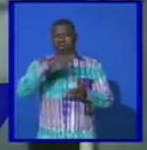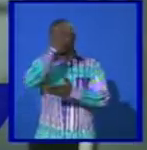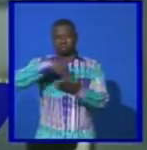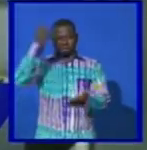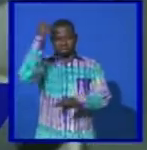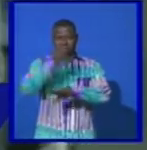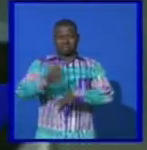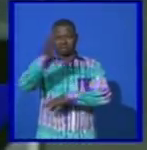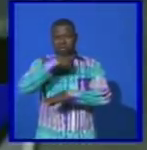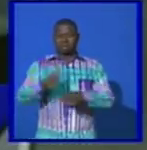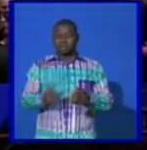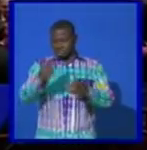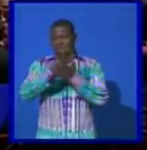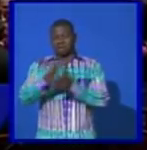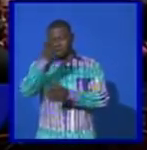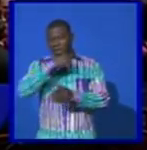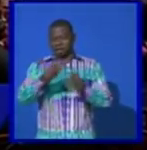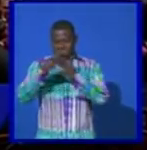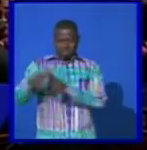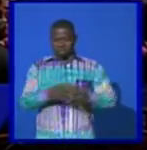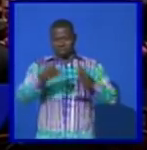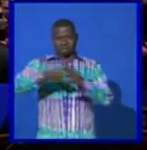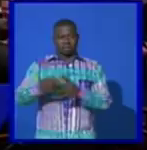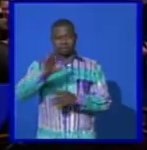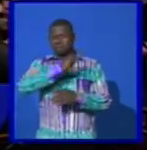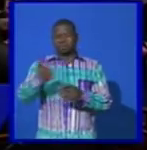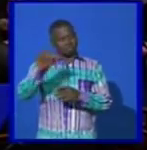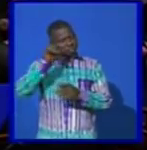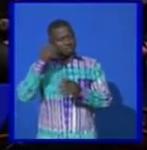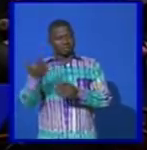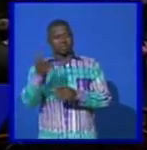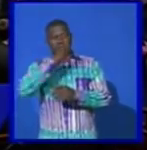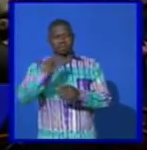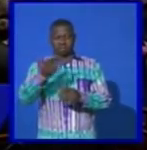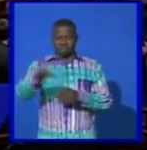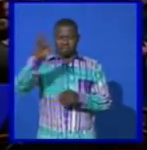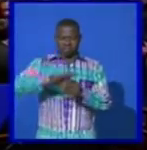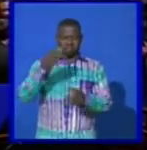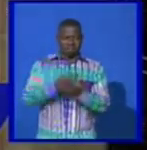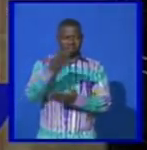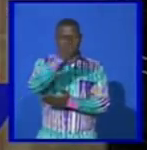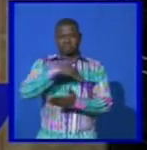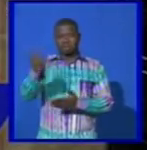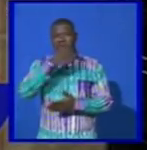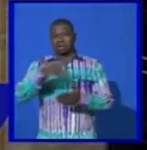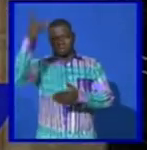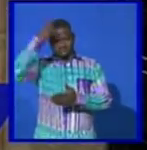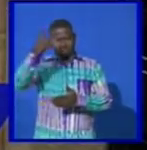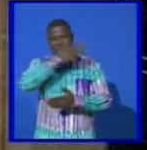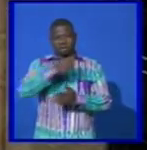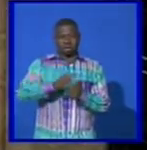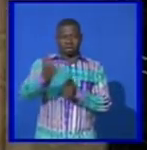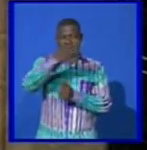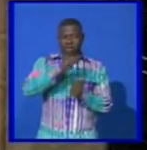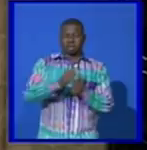américaine a commencé ce matin au lendemain de l'échec du vote du budget de fonctionnement par les démocrates et les républicains, budget rejeté à